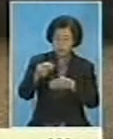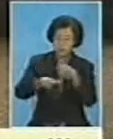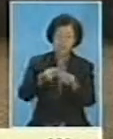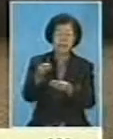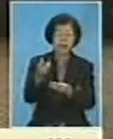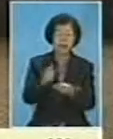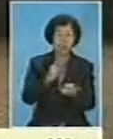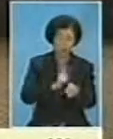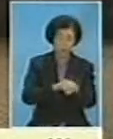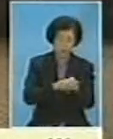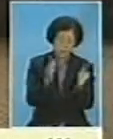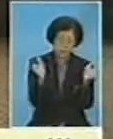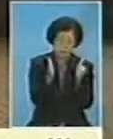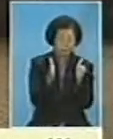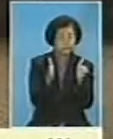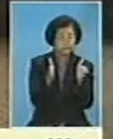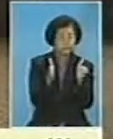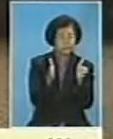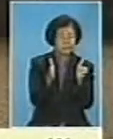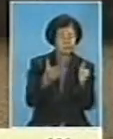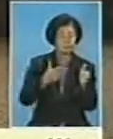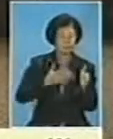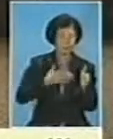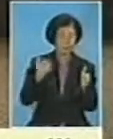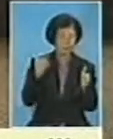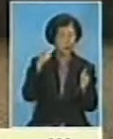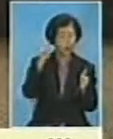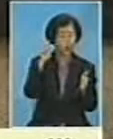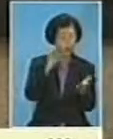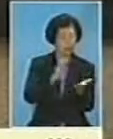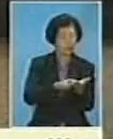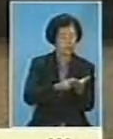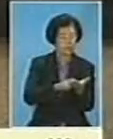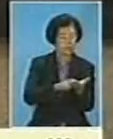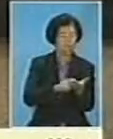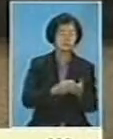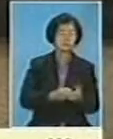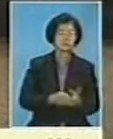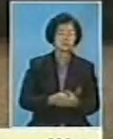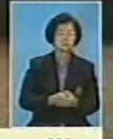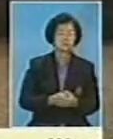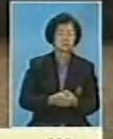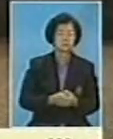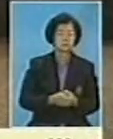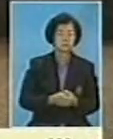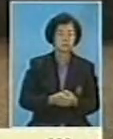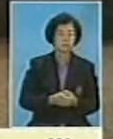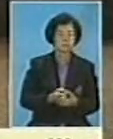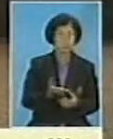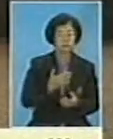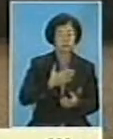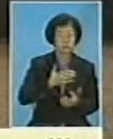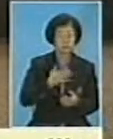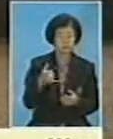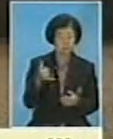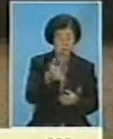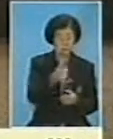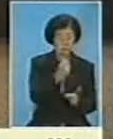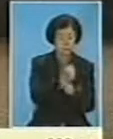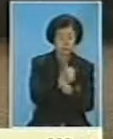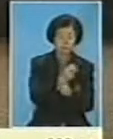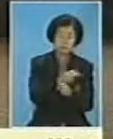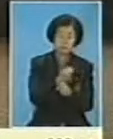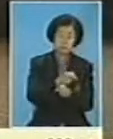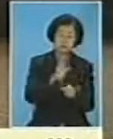สั้นๆผมมีข้อสังเกตและข้อสงสัยครับว่ากับผมได้เข้าปฏิบัติหน้าที่ใน